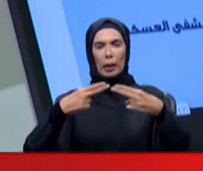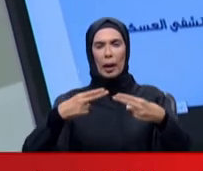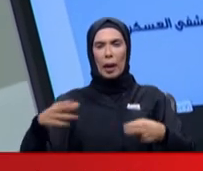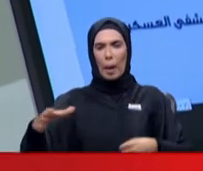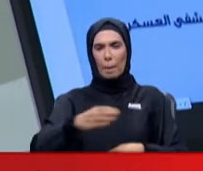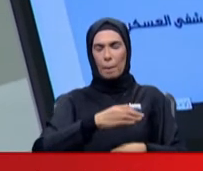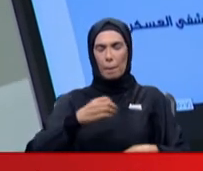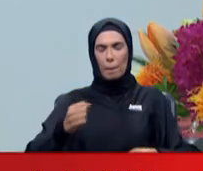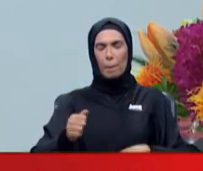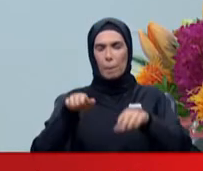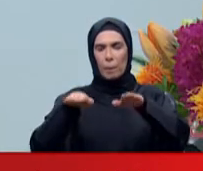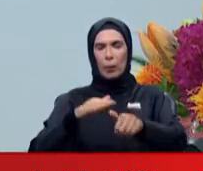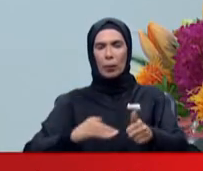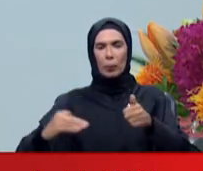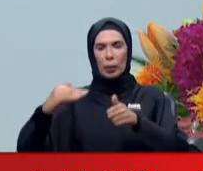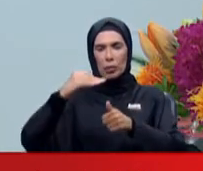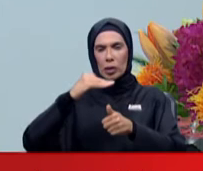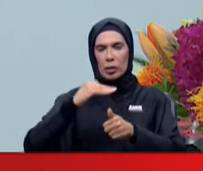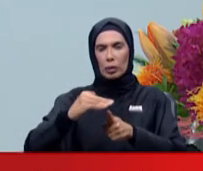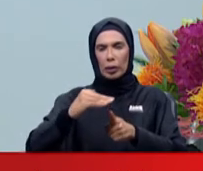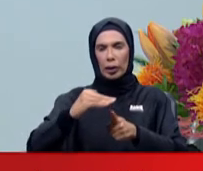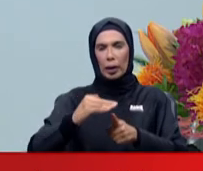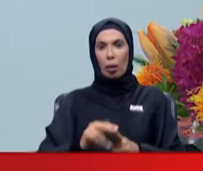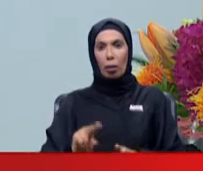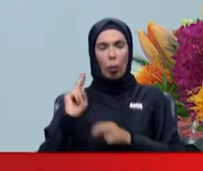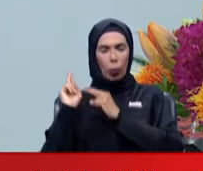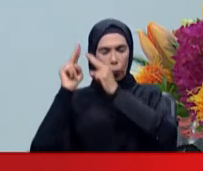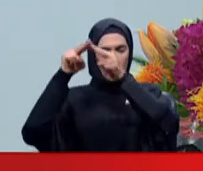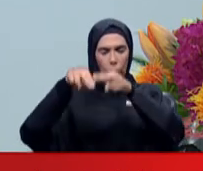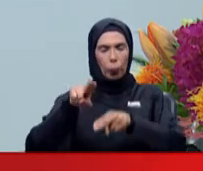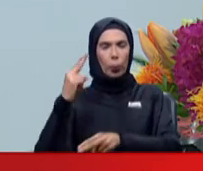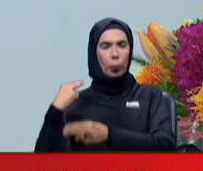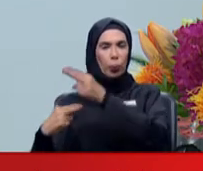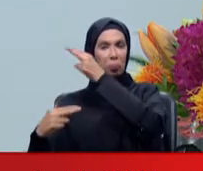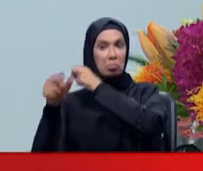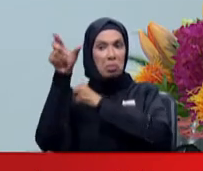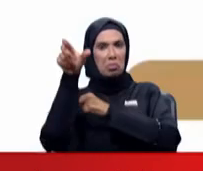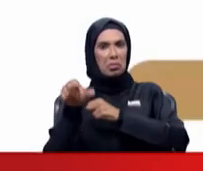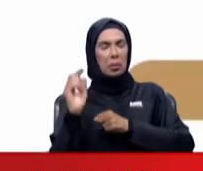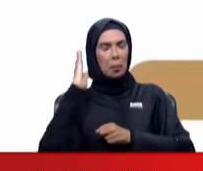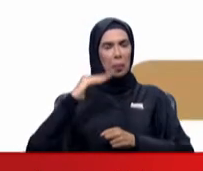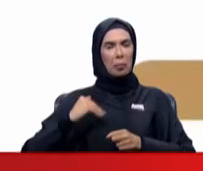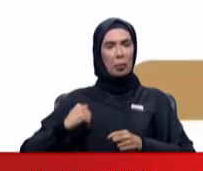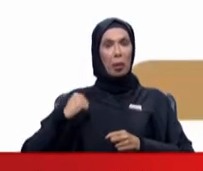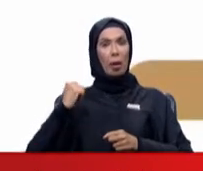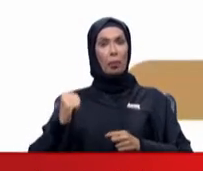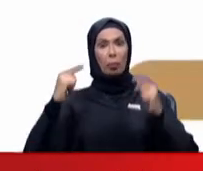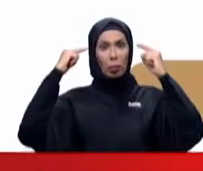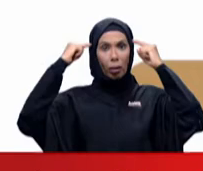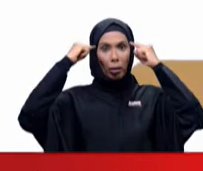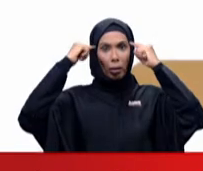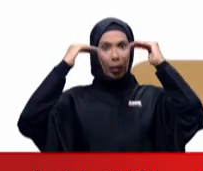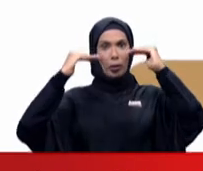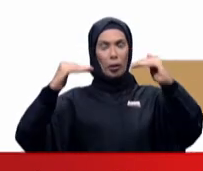الأعلى للمرأة خلالها جوانب من السياق التاريخي الذي شكل شخصية المرأة البحرينية وأنضج دورها الوطني على